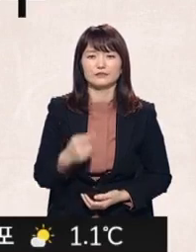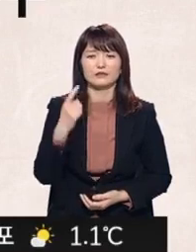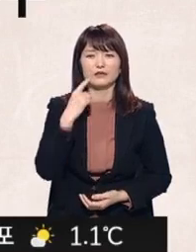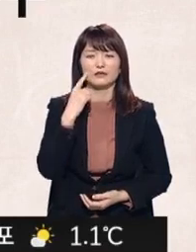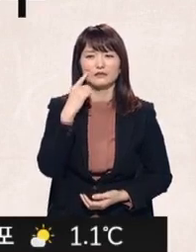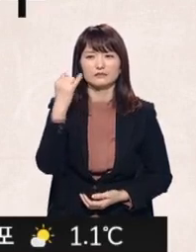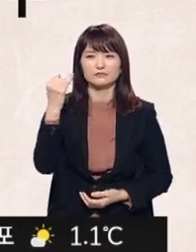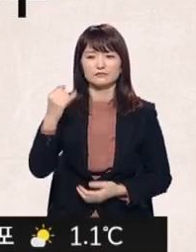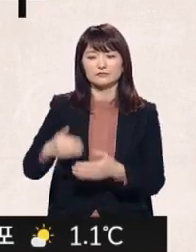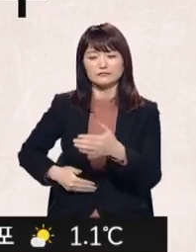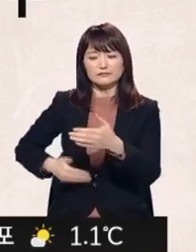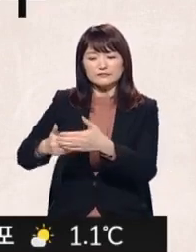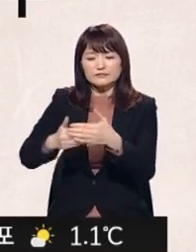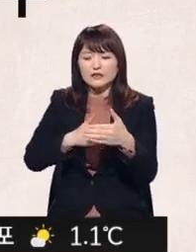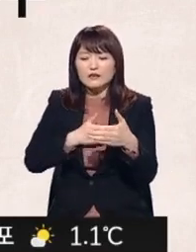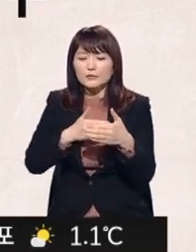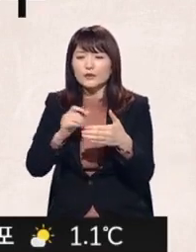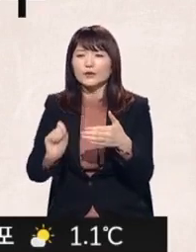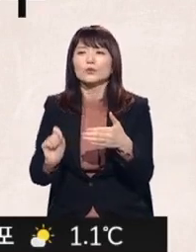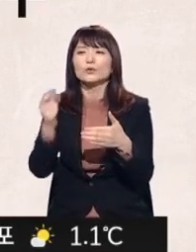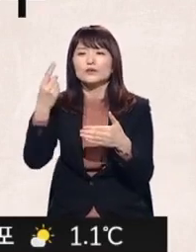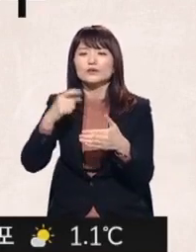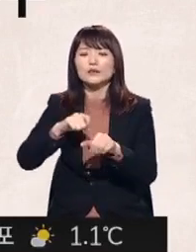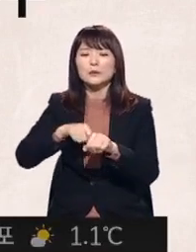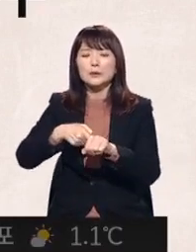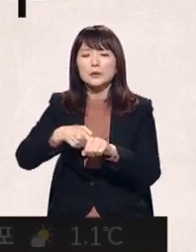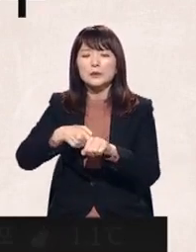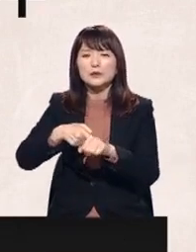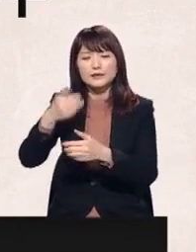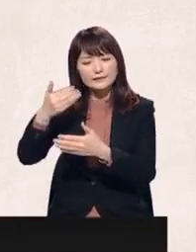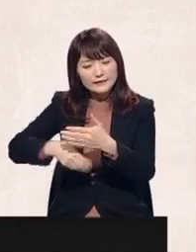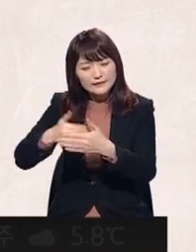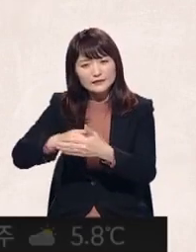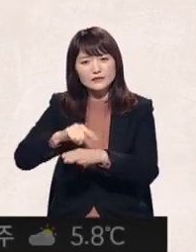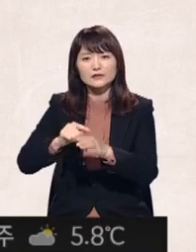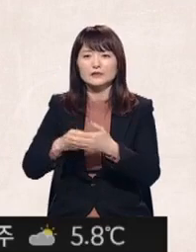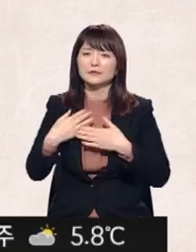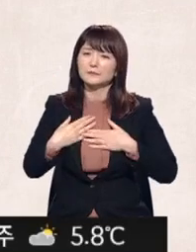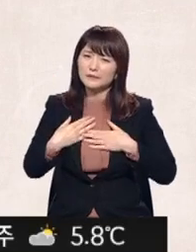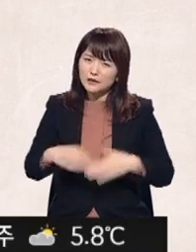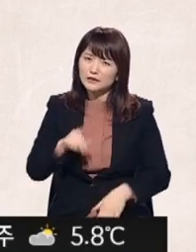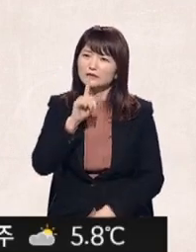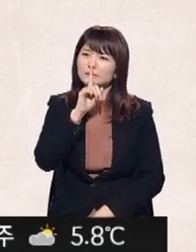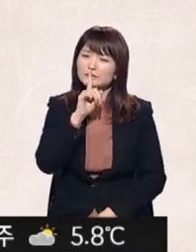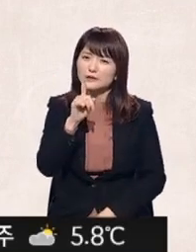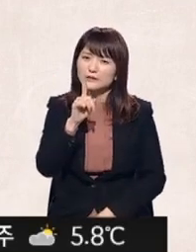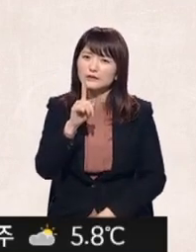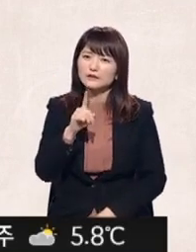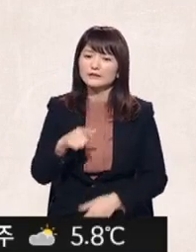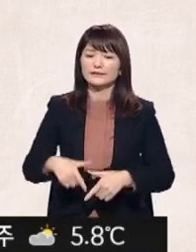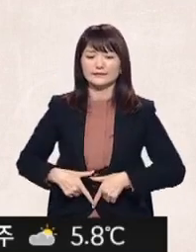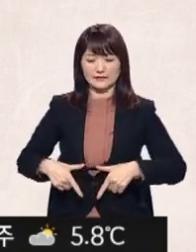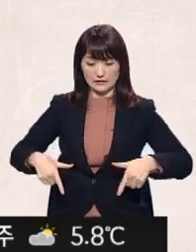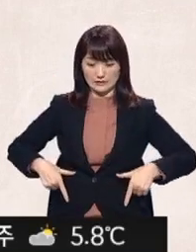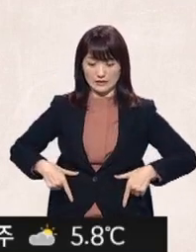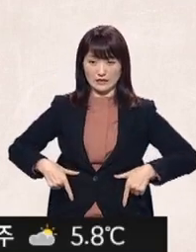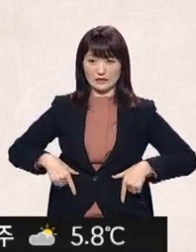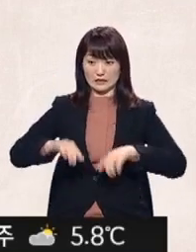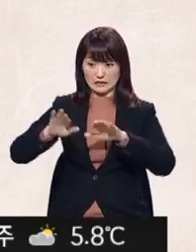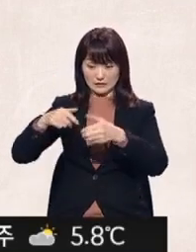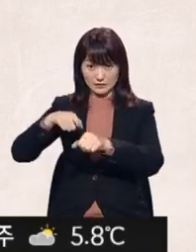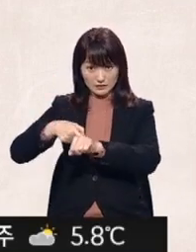불안감이나 이런 것들 때문에 뭐 형이 감경돼야 된다 심신미약이다 이런 거 주장하면 또 관대하게 처벌할 것 아니냐